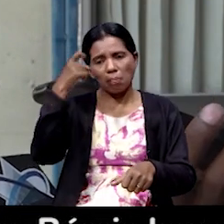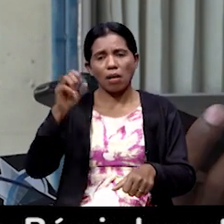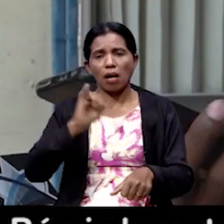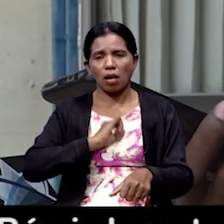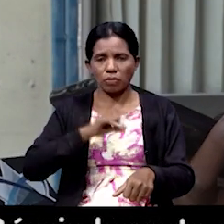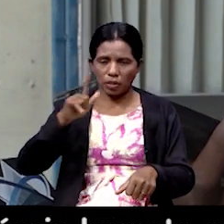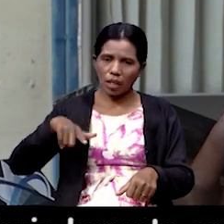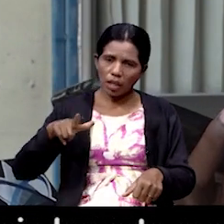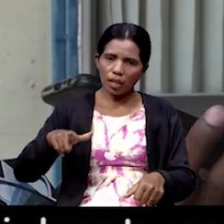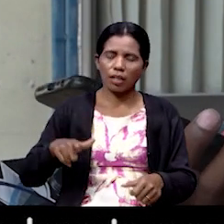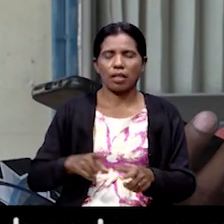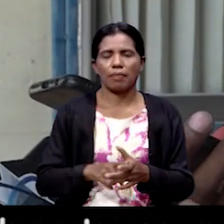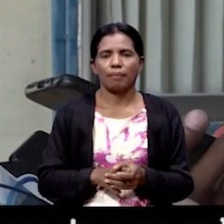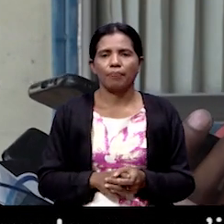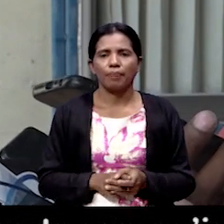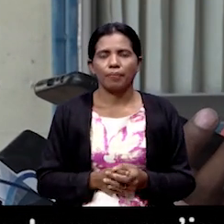anas